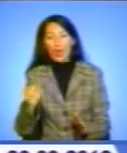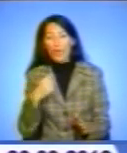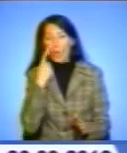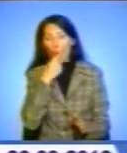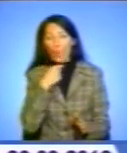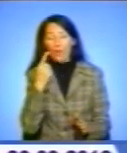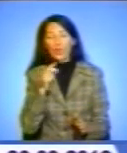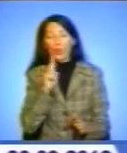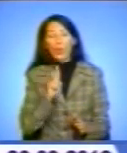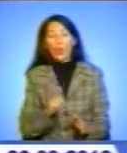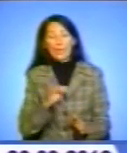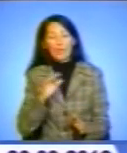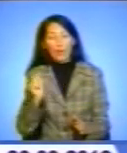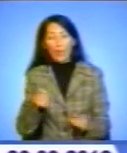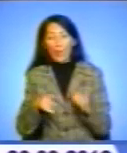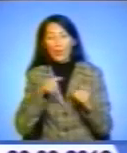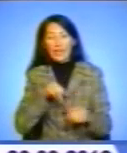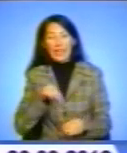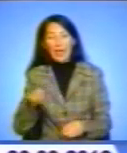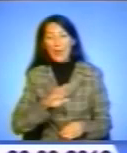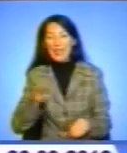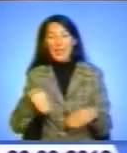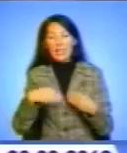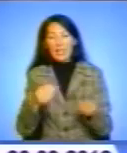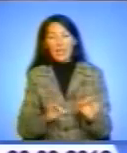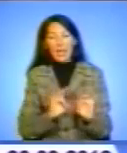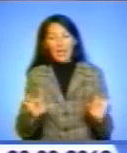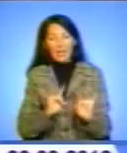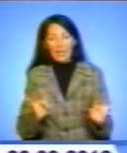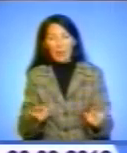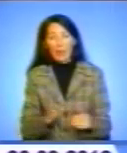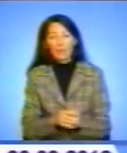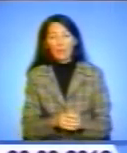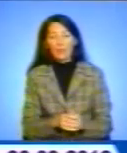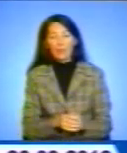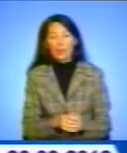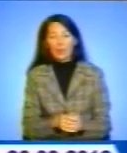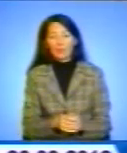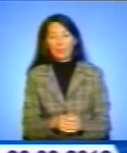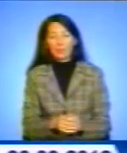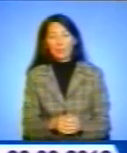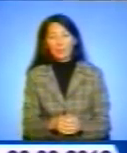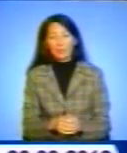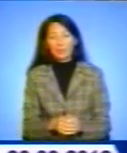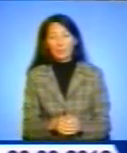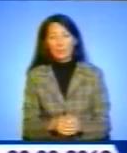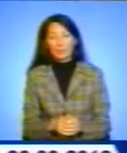форматі ТТБ не надає жодної реклами, в тому числі політичної.